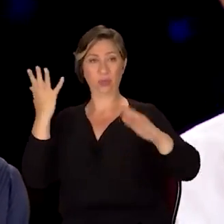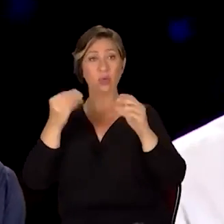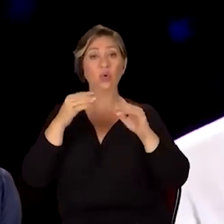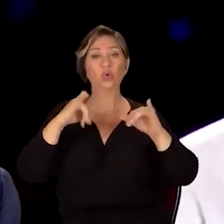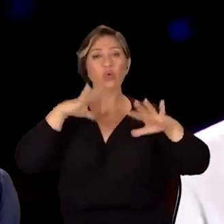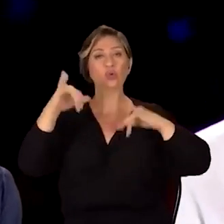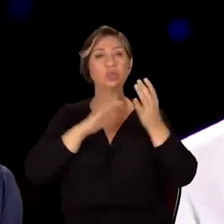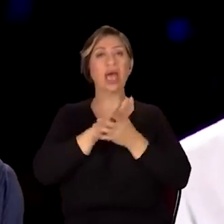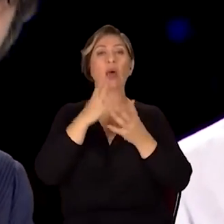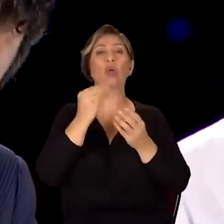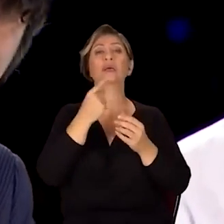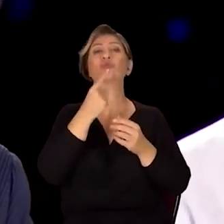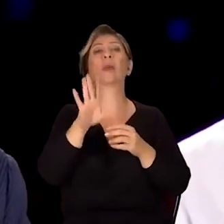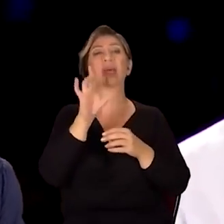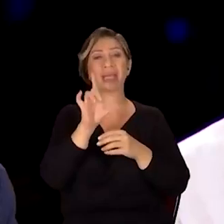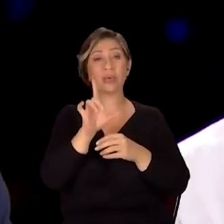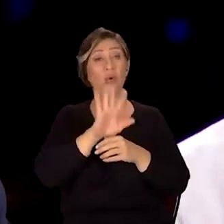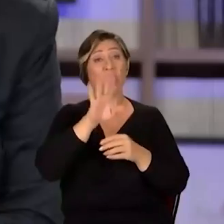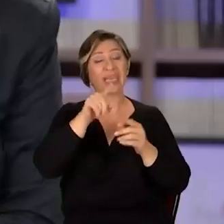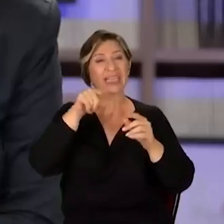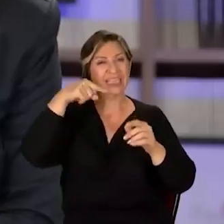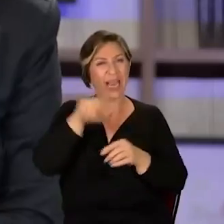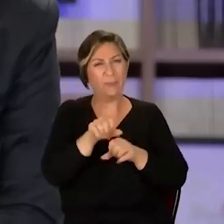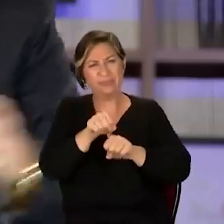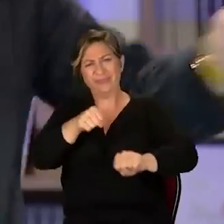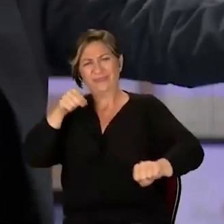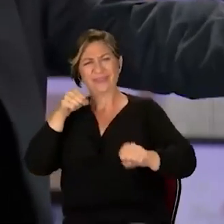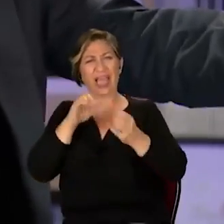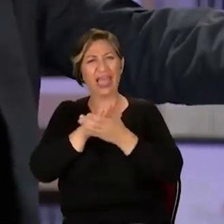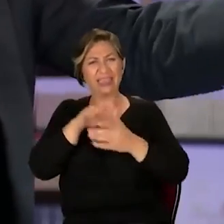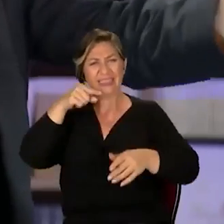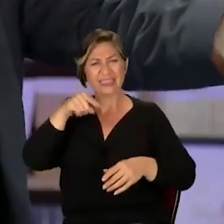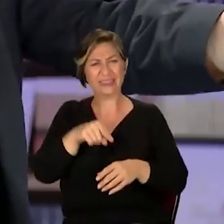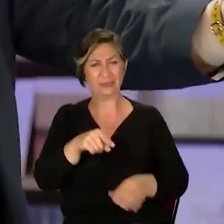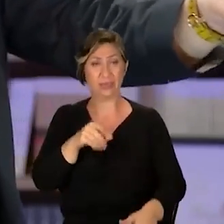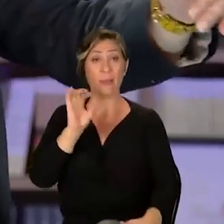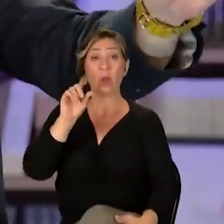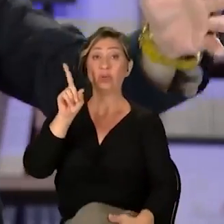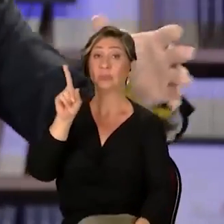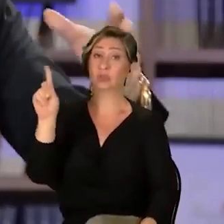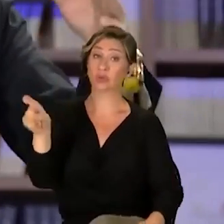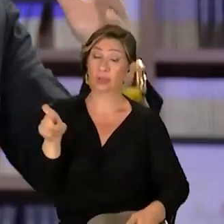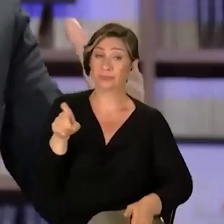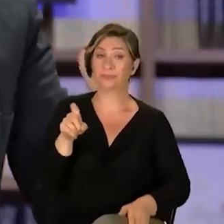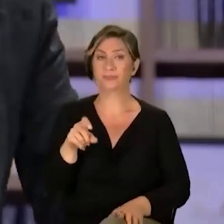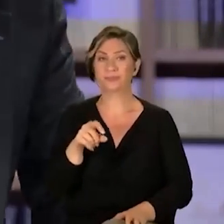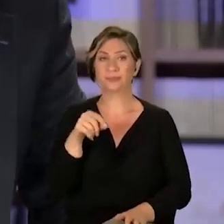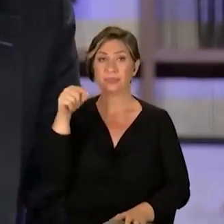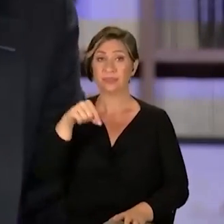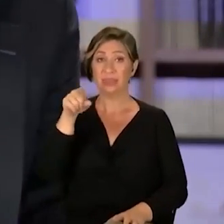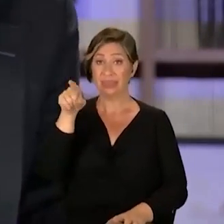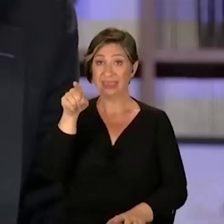diye nitelememek gerekir. Hayır değil. O kramplarla ilgili. Evet, kramplarla ilgili. Evet, hemen kramp hemen sayın hocama soracağım. Şimdi